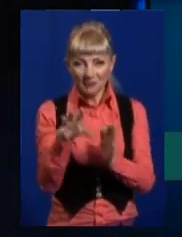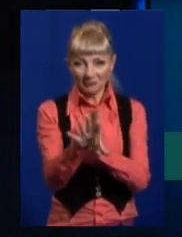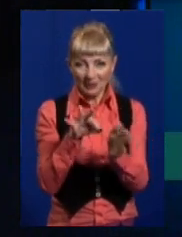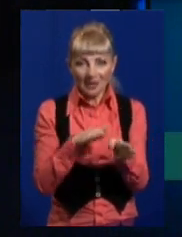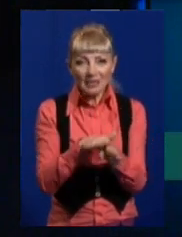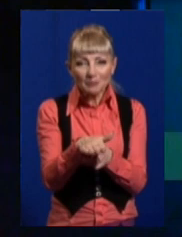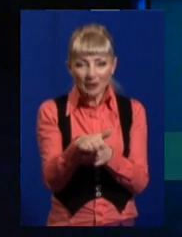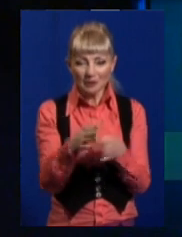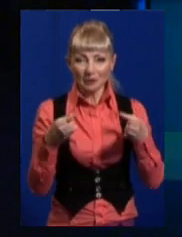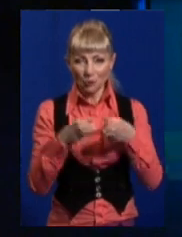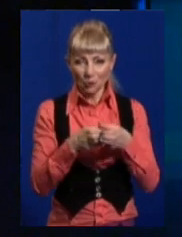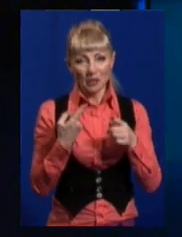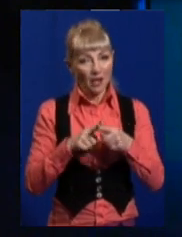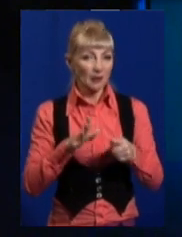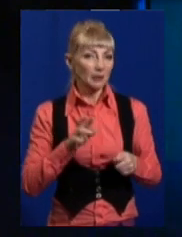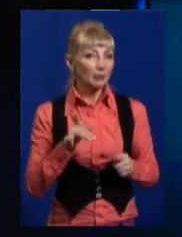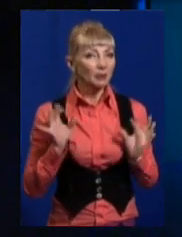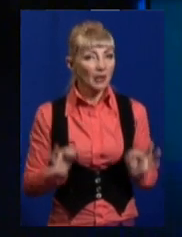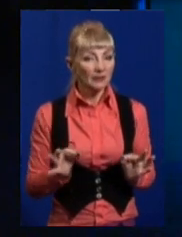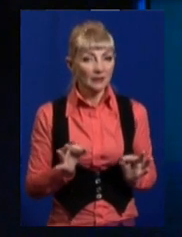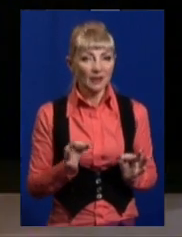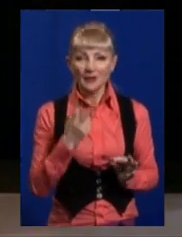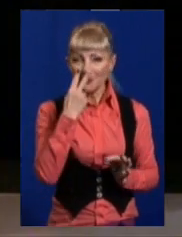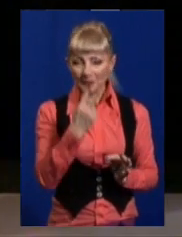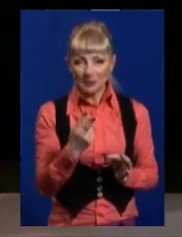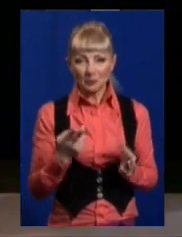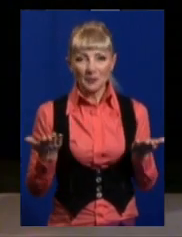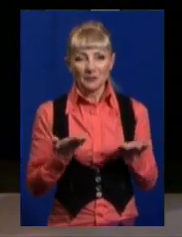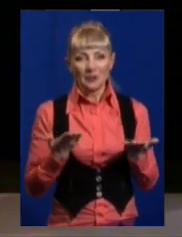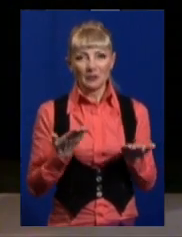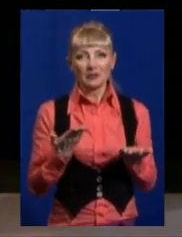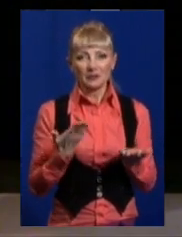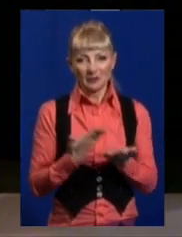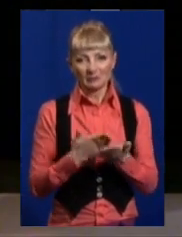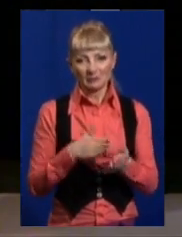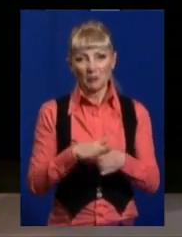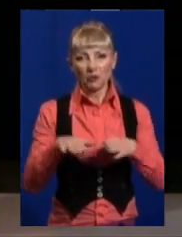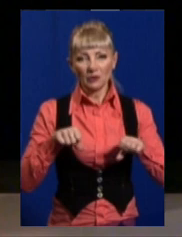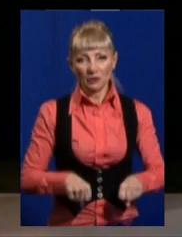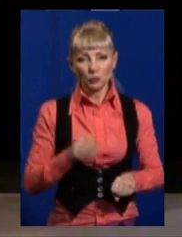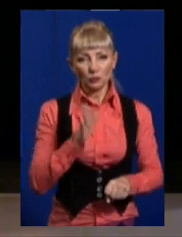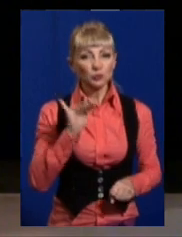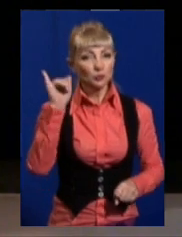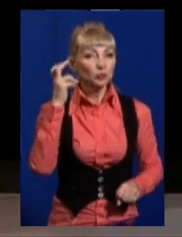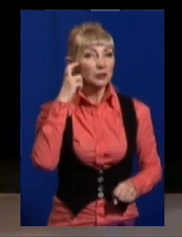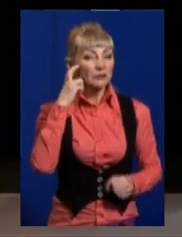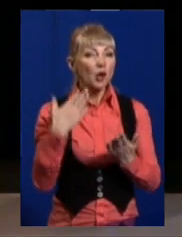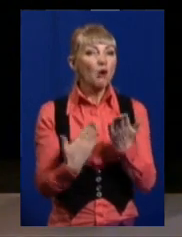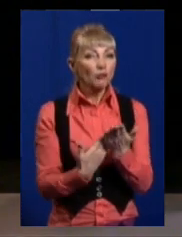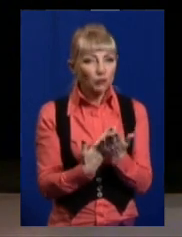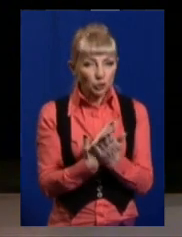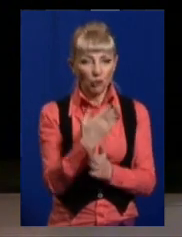логічно, але подивимося, які зазіхання на повноваження будуть у київського новосформованого